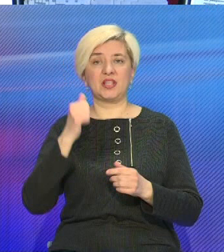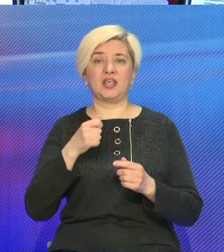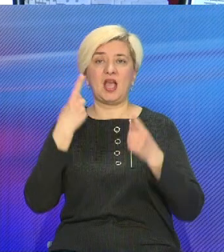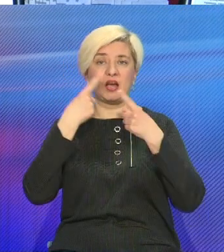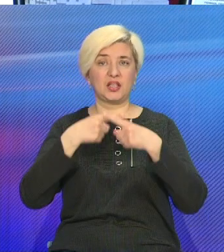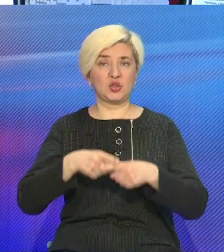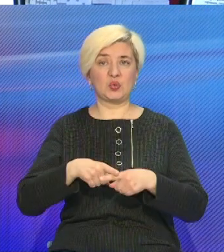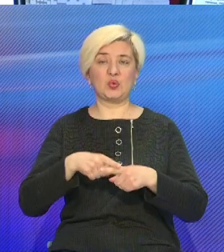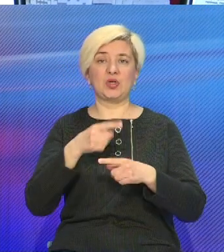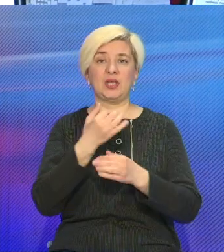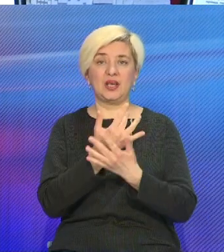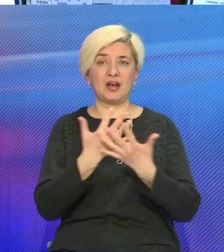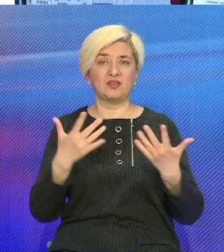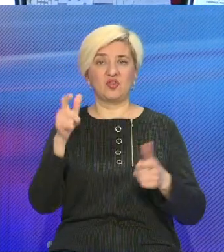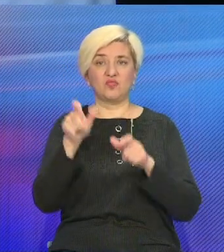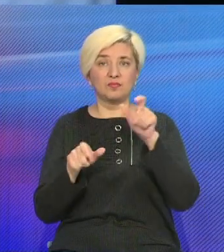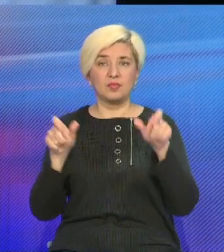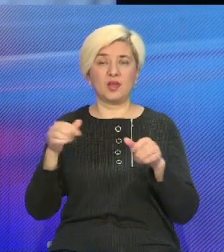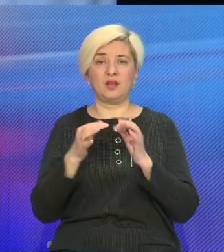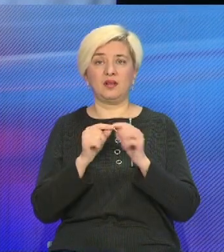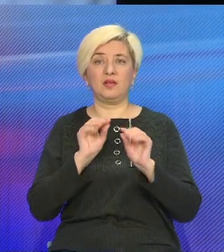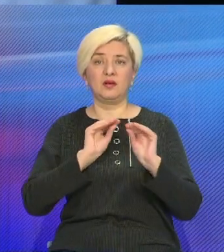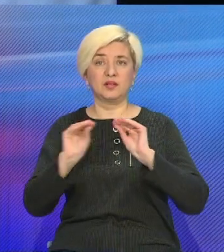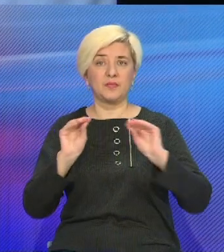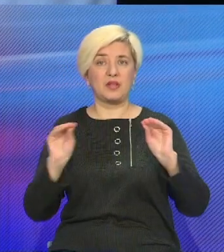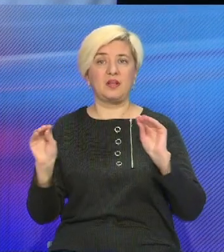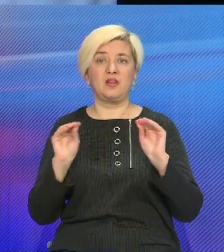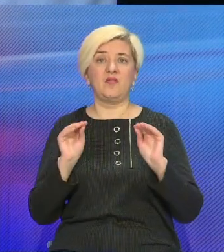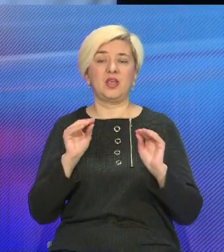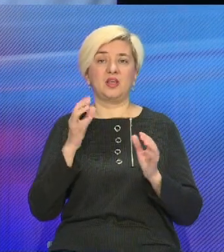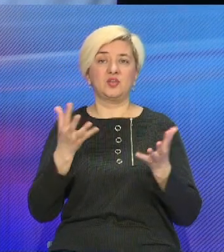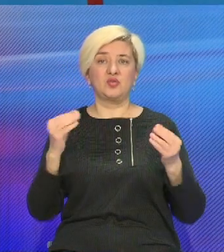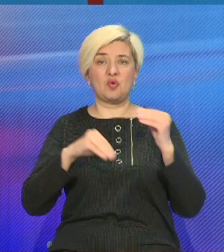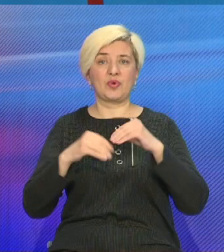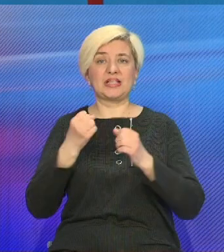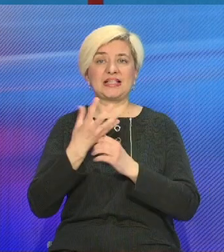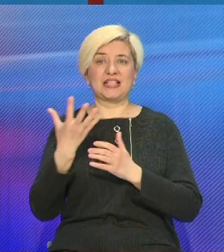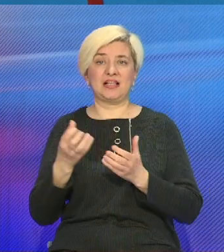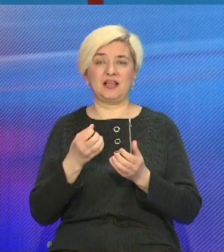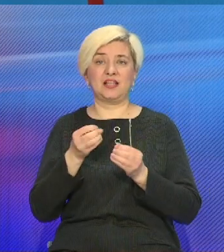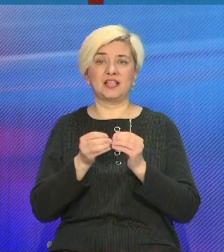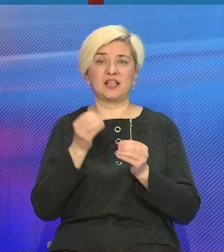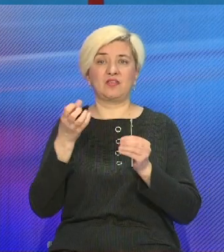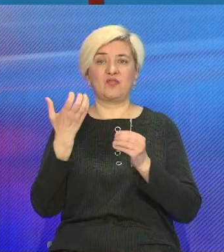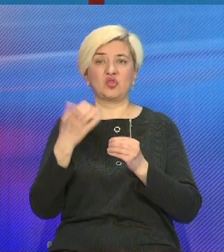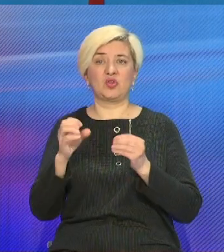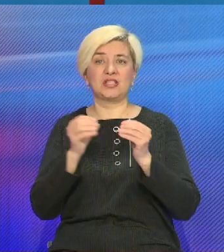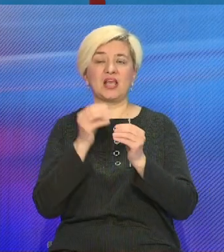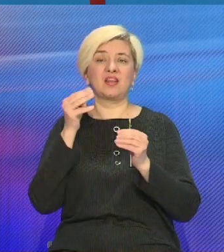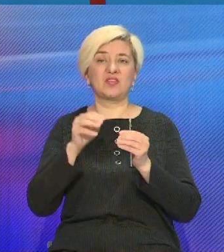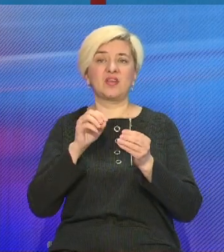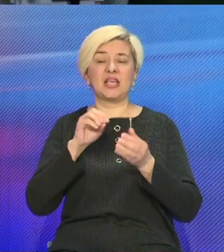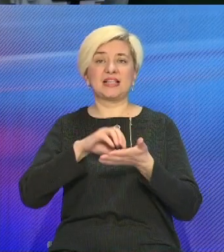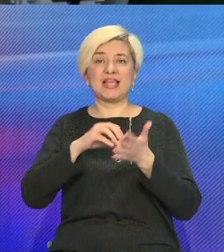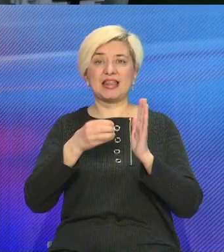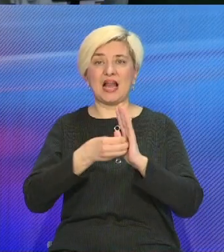разнообразная техника и человечки, а также множество других экспонатов, собранных из нескольких десятков, сотен и даже десятков тысяч деталей